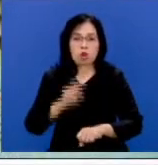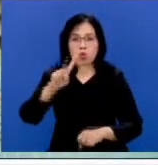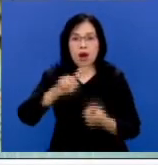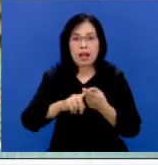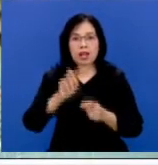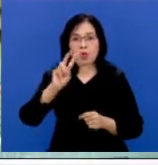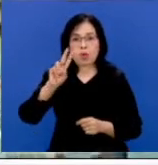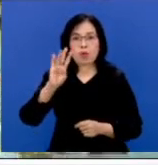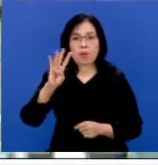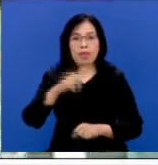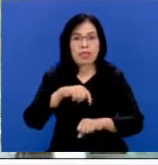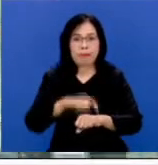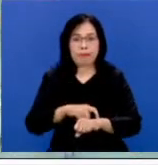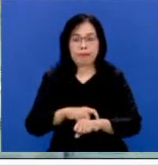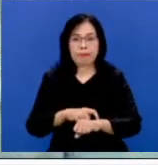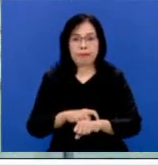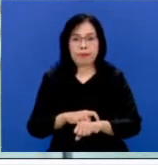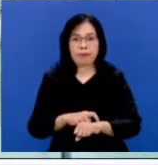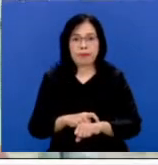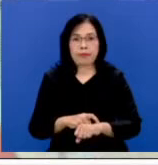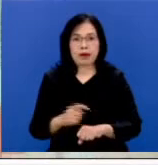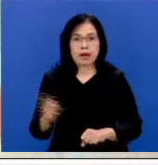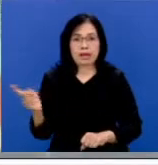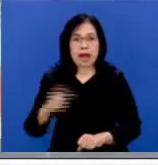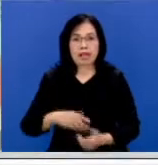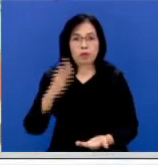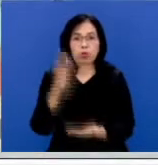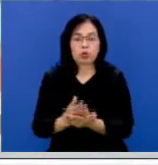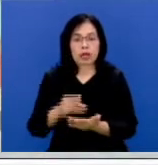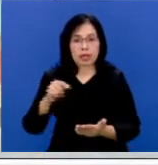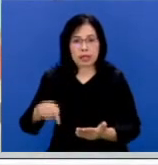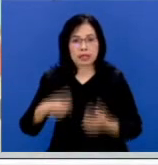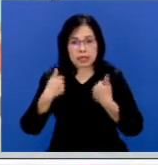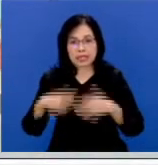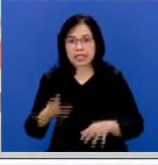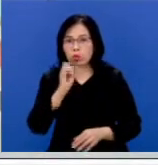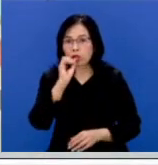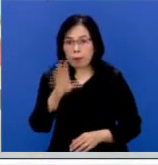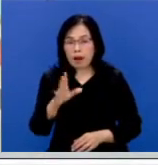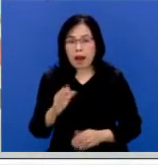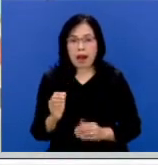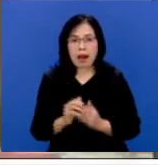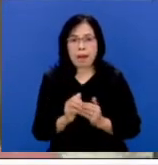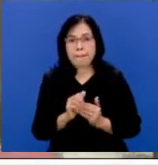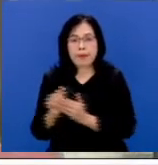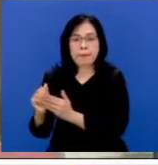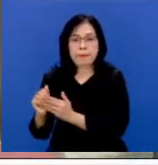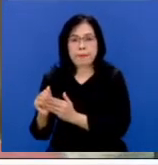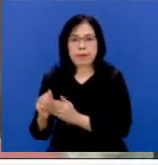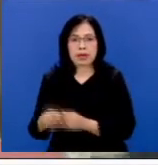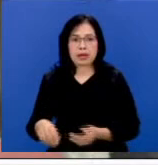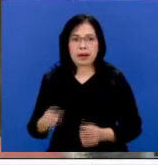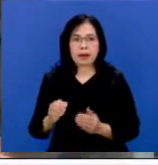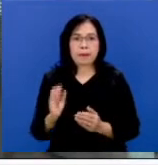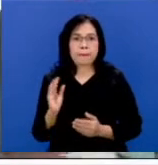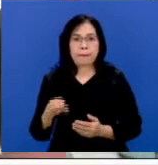24 jam sejak putusan ini selesai diucapkan memimpin penyelenggaraan pemilihan